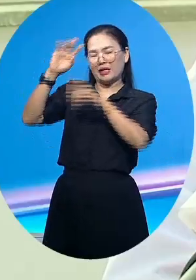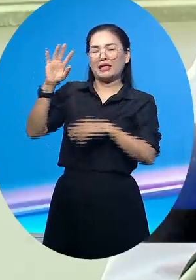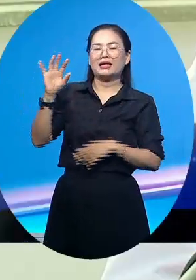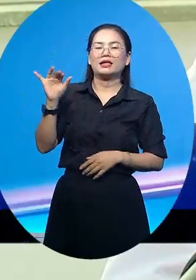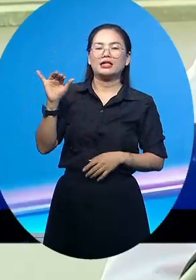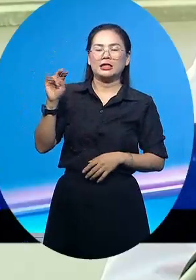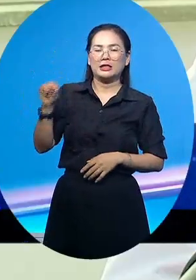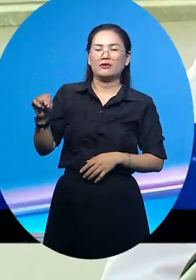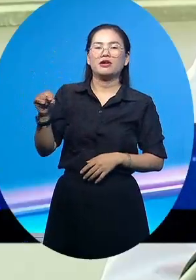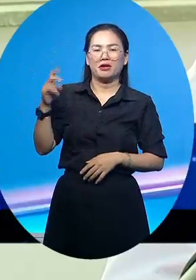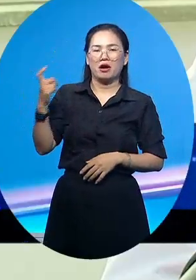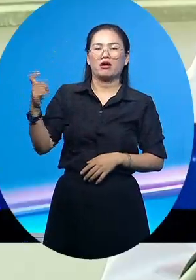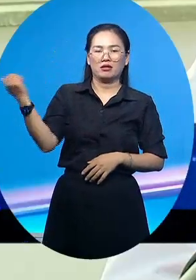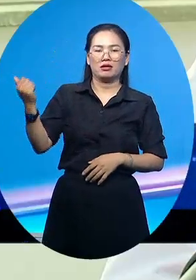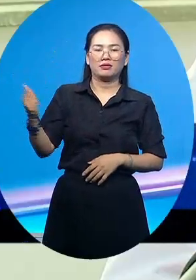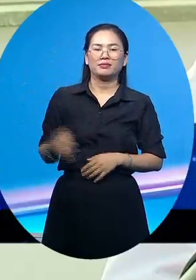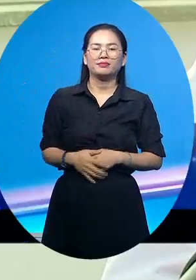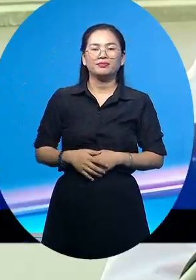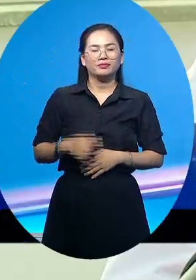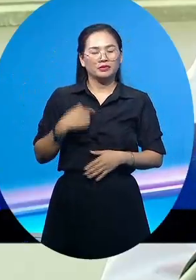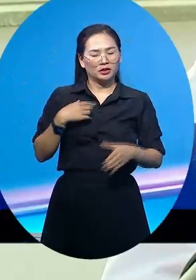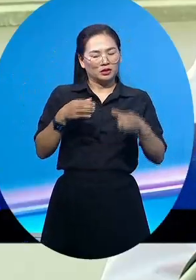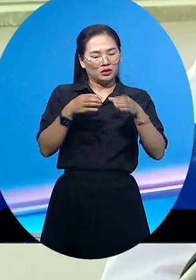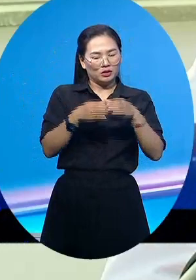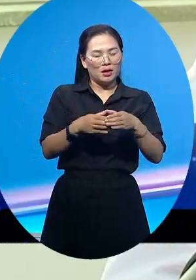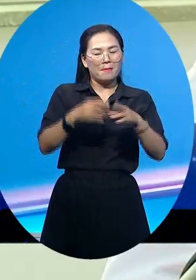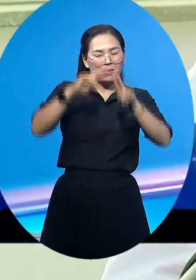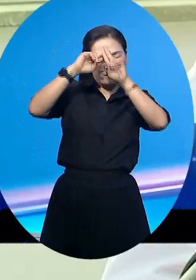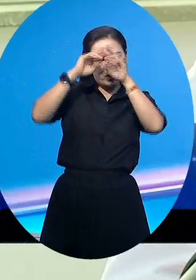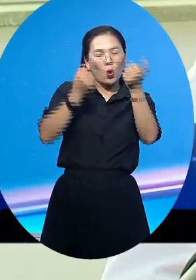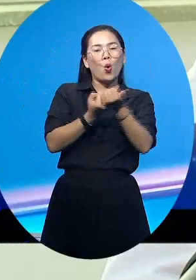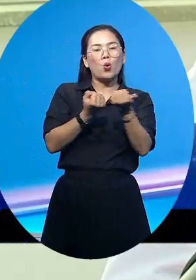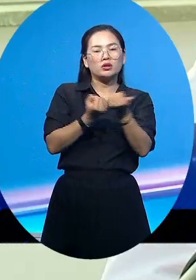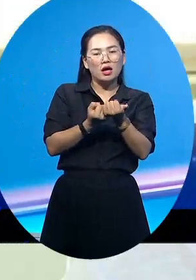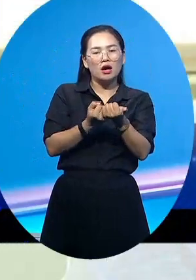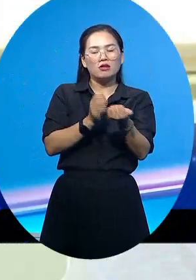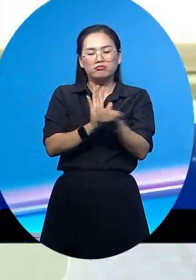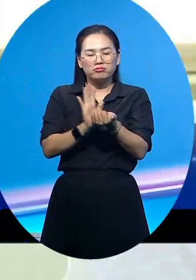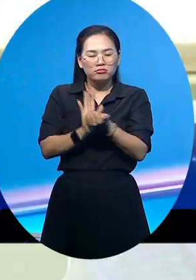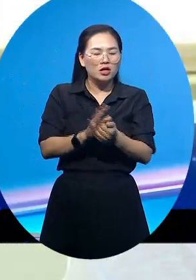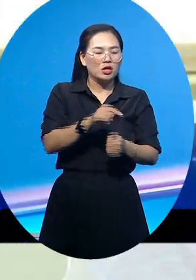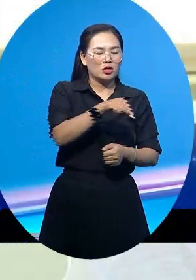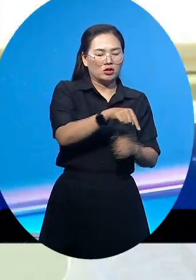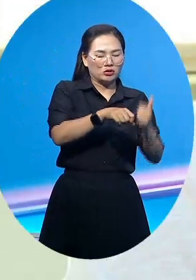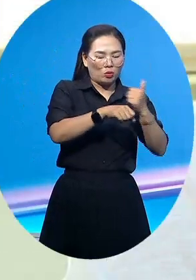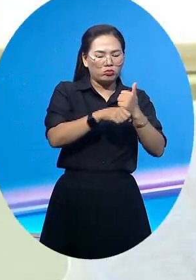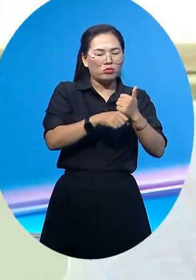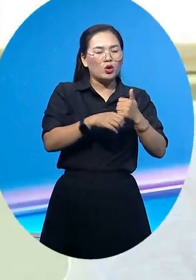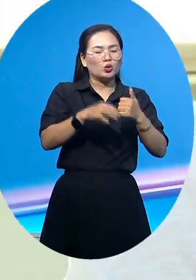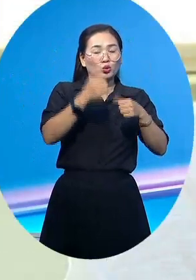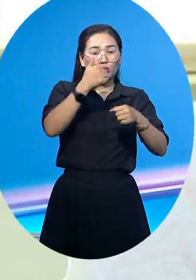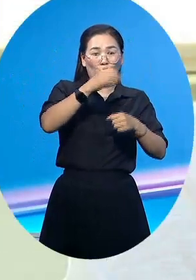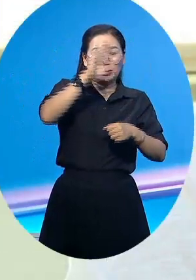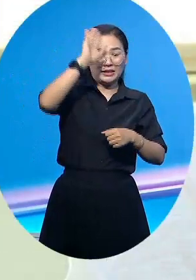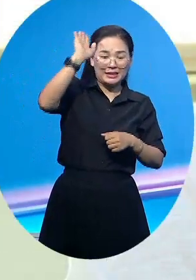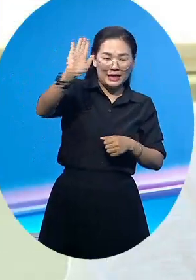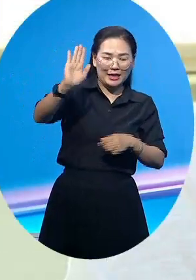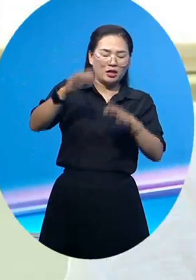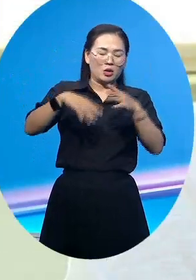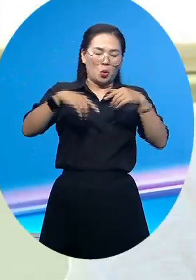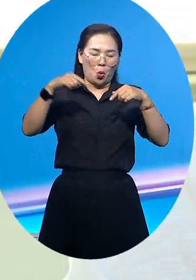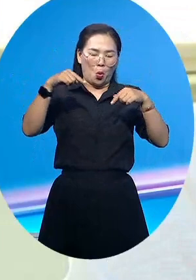đầu năm bệnh viện cũng đã thành lập cái tổ chuyên gia tay chân miệng ở bệnh viện hỗ trợ cho bệnh viện tuyến dưới công tác hỗ trợ cơ thể bao gồm tập huấn từ xa